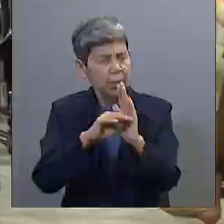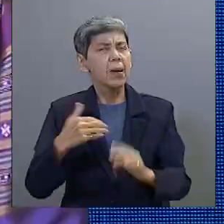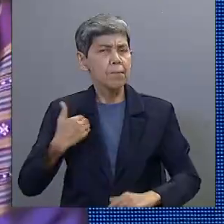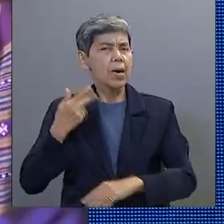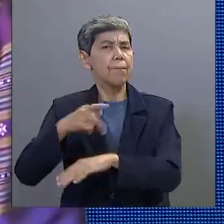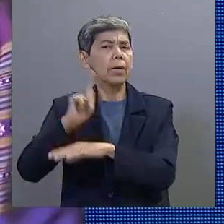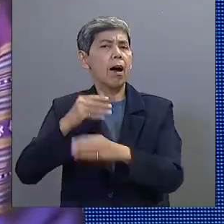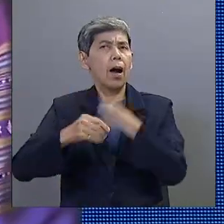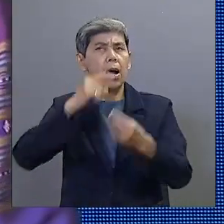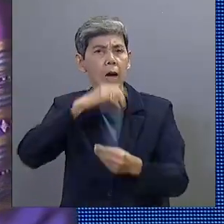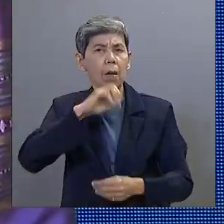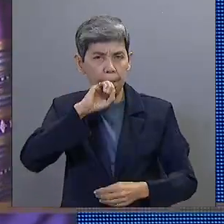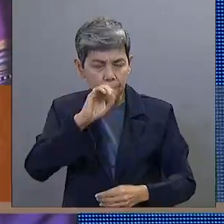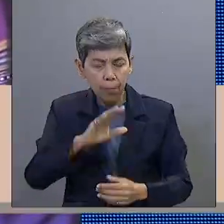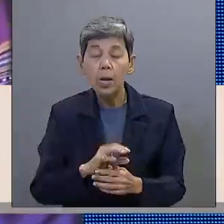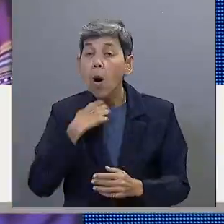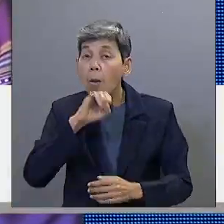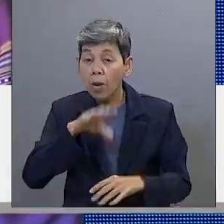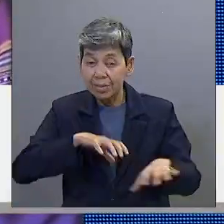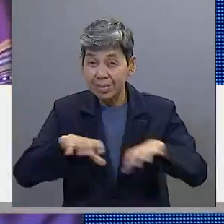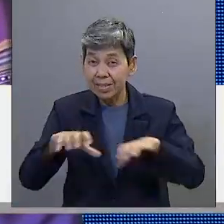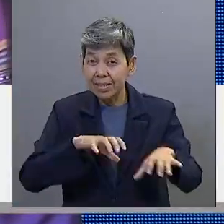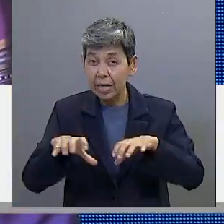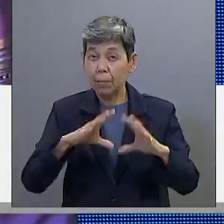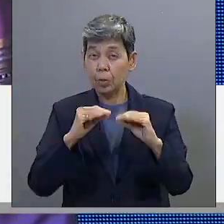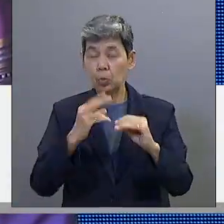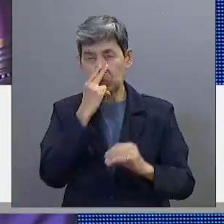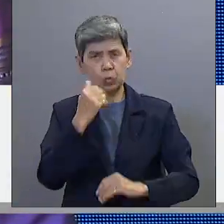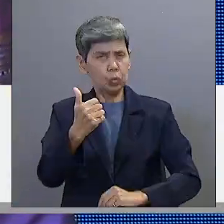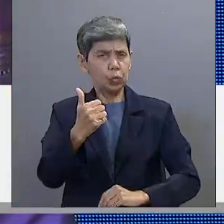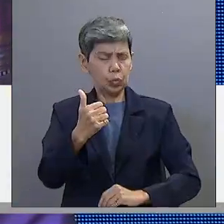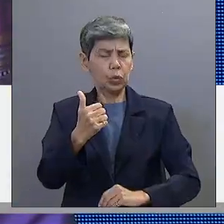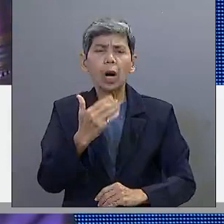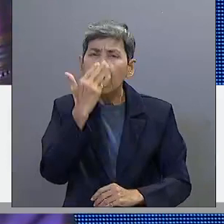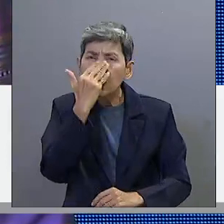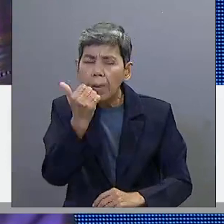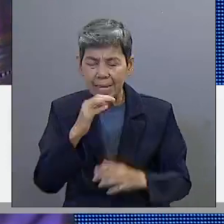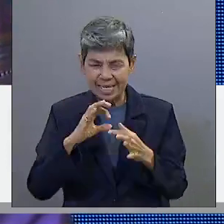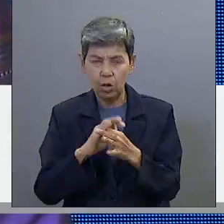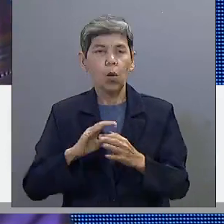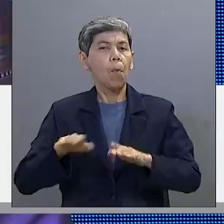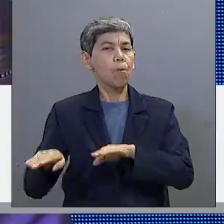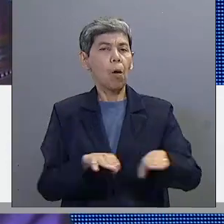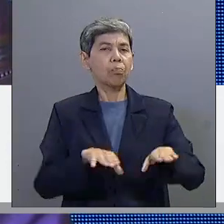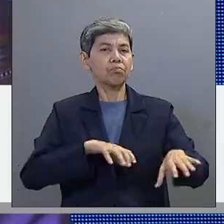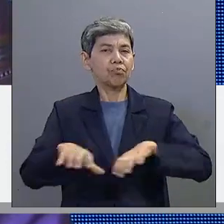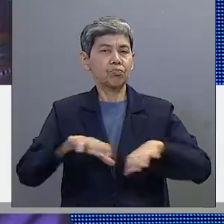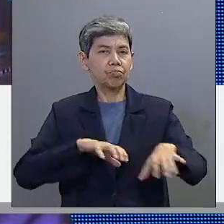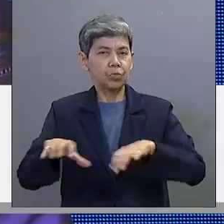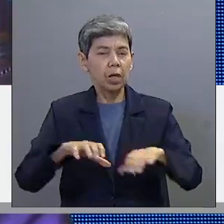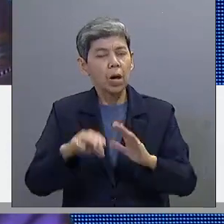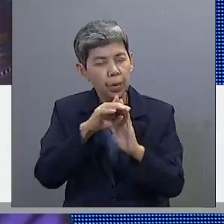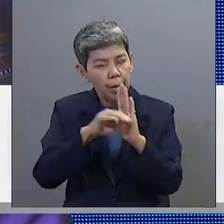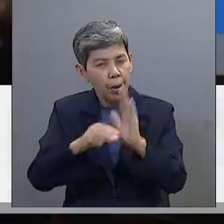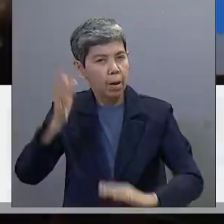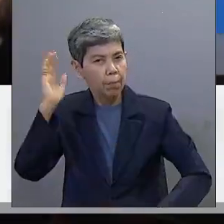ธานหอการค้าไทยนะครับท่านระบุว่าการจัดงานถือว่าประสบความสำเร็จมากทั้งเรื่องของความพร้อมในการจัดงานและสาระใน